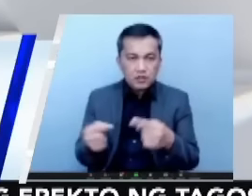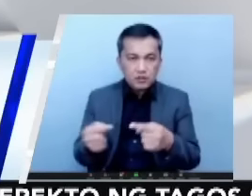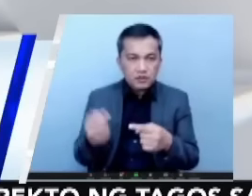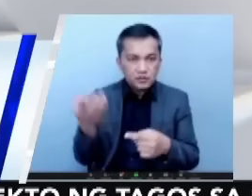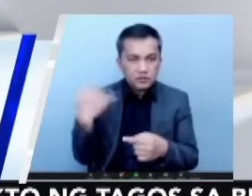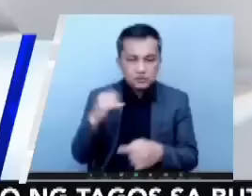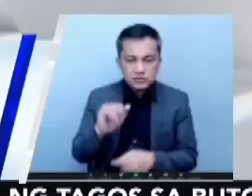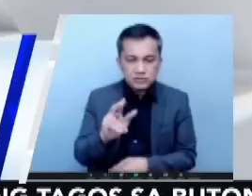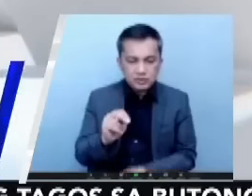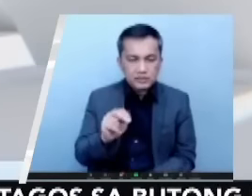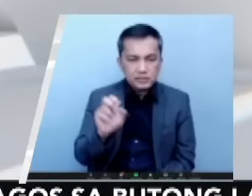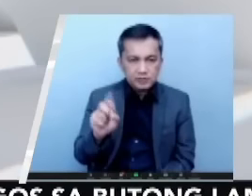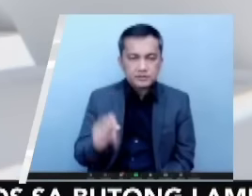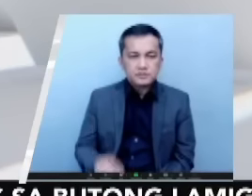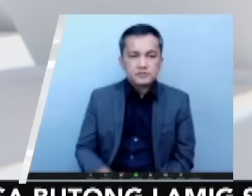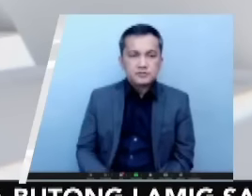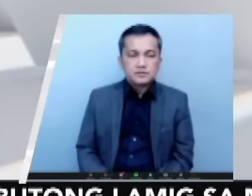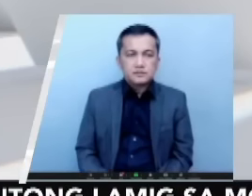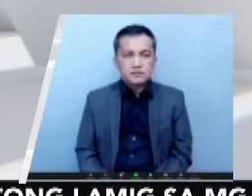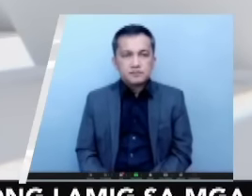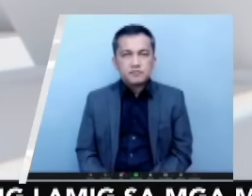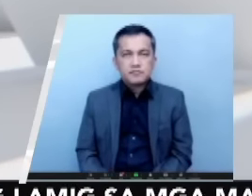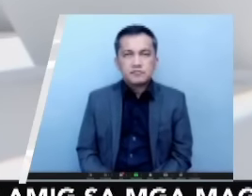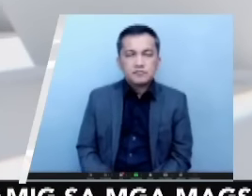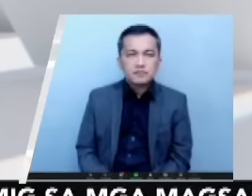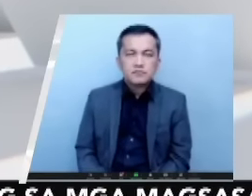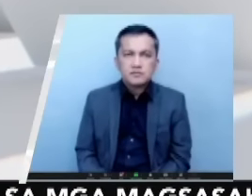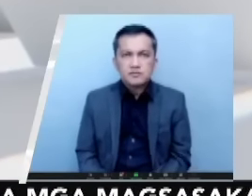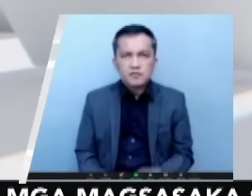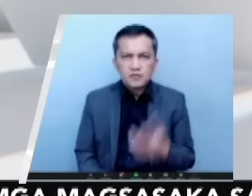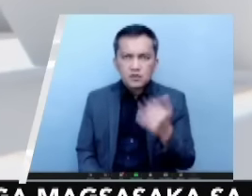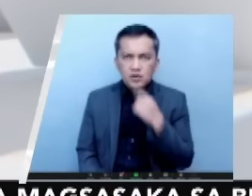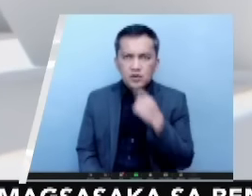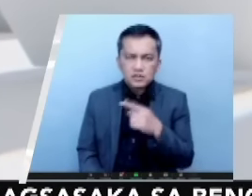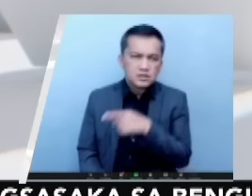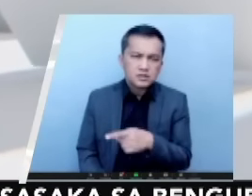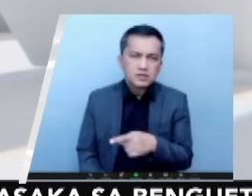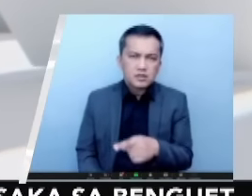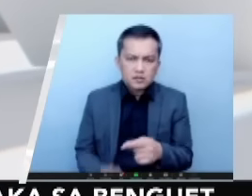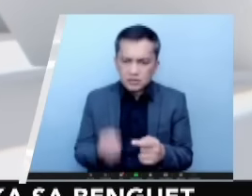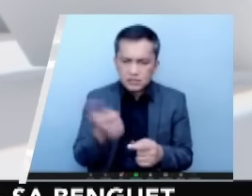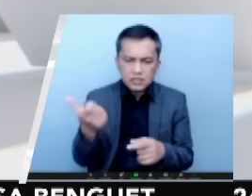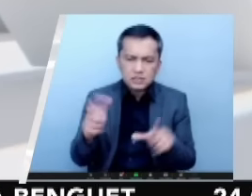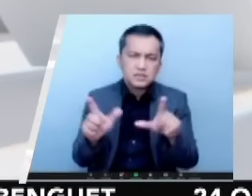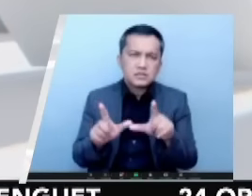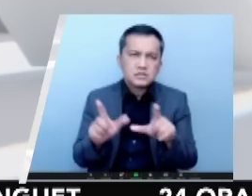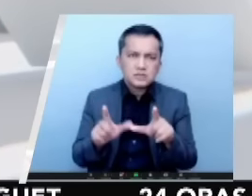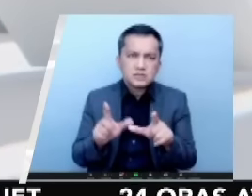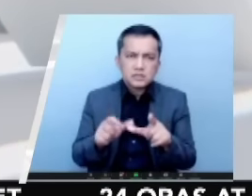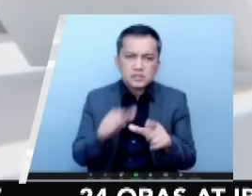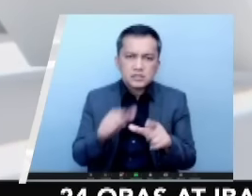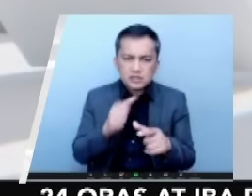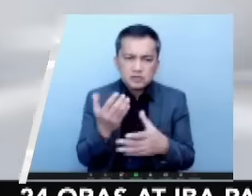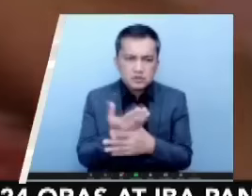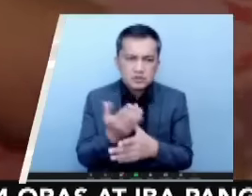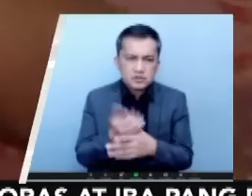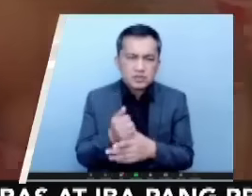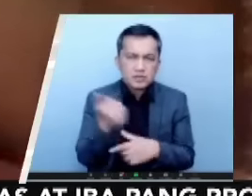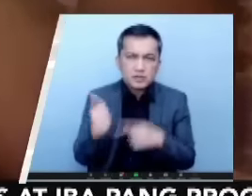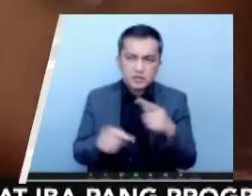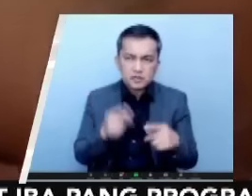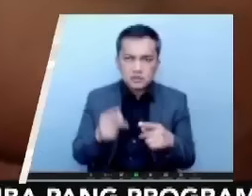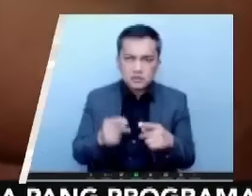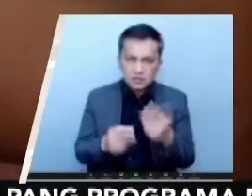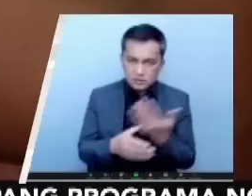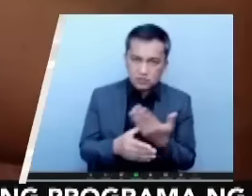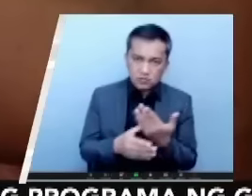11. Kasi dito ako nakakaso kasi para matagal ang lisensya at saka hindi siya makadisplay sa ibang tao na kasi abala talaga. Yung